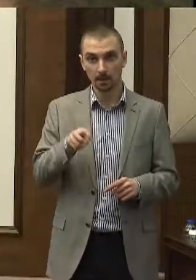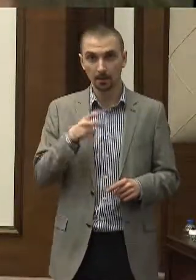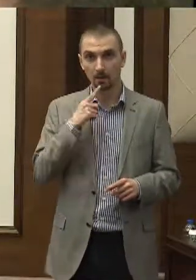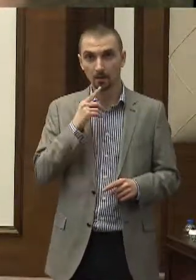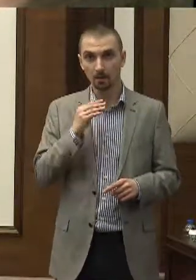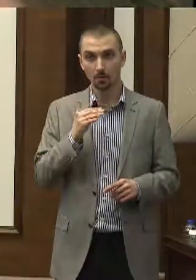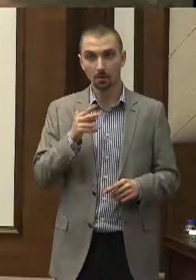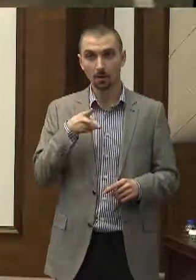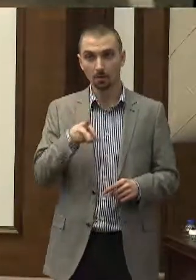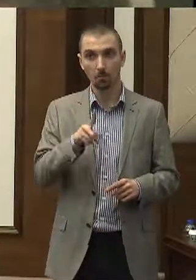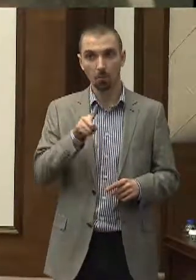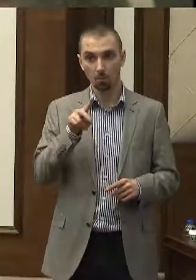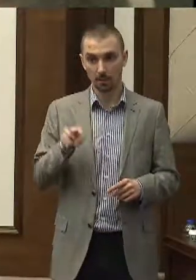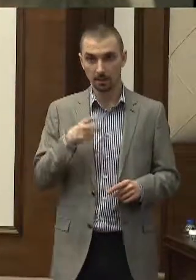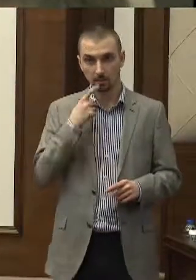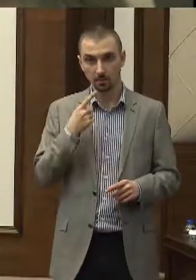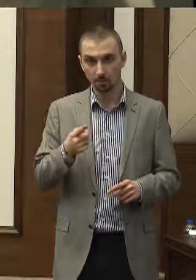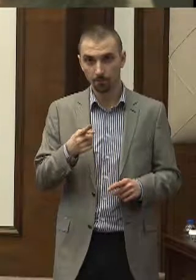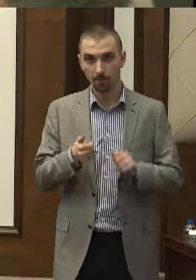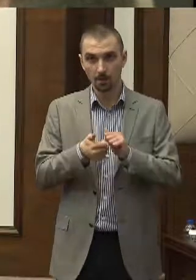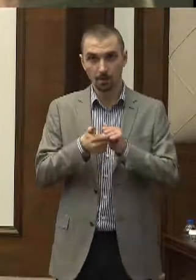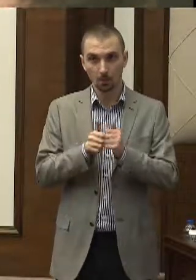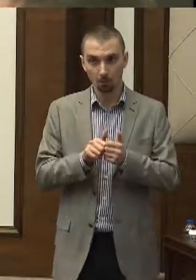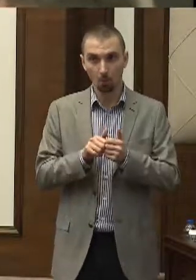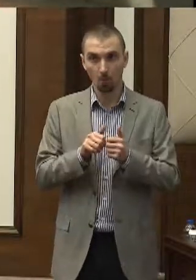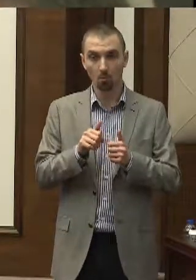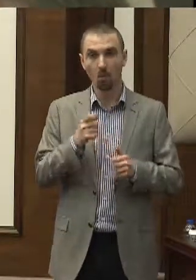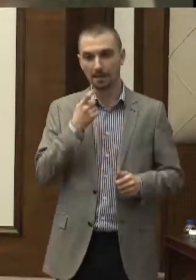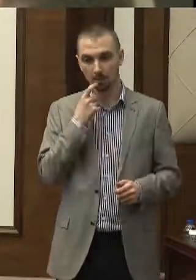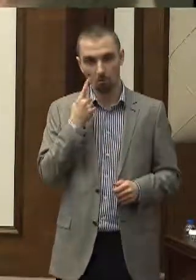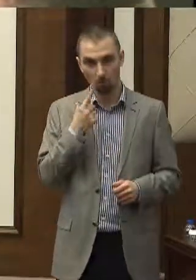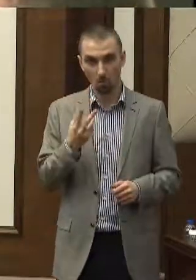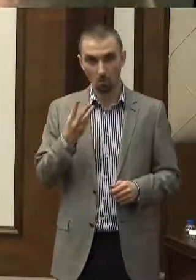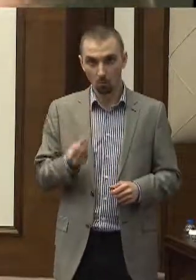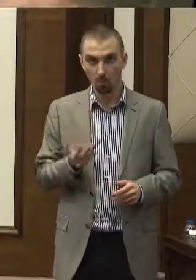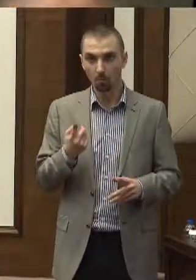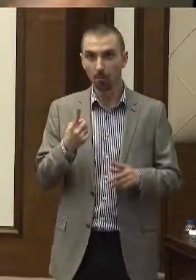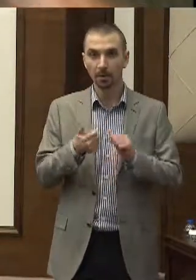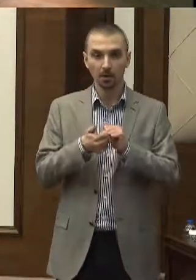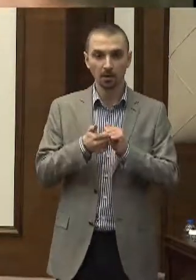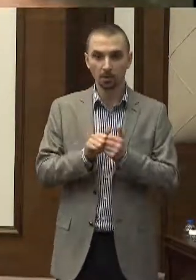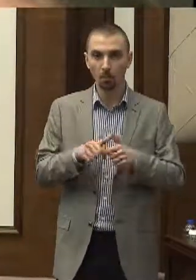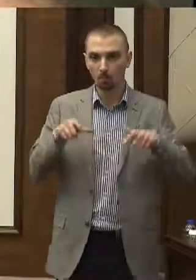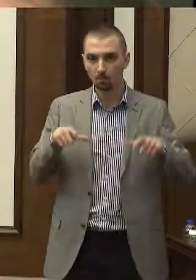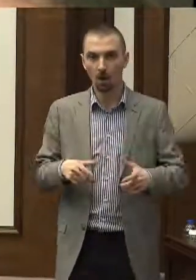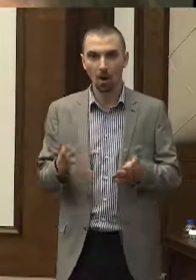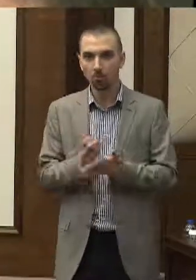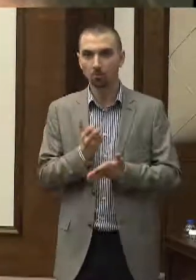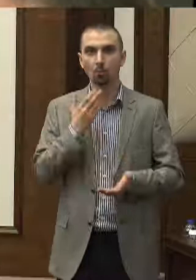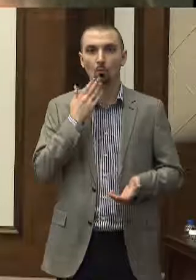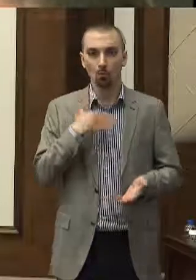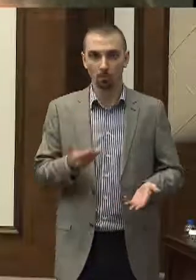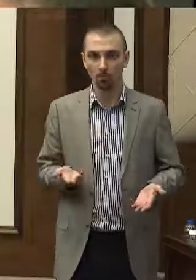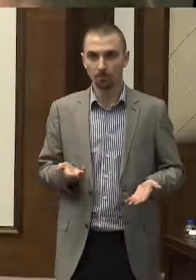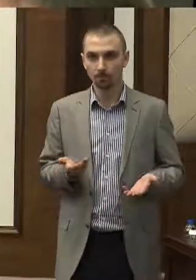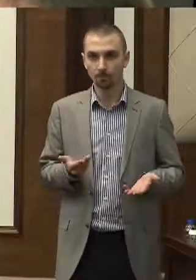spor 2018 yılı içerisinde ilçemize hiçbir spor yılı olmasına rağmen bir spor tesisi kazandırdığımızı söyleyemem. Tabii